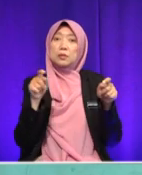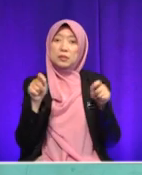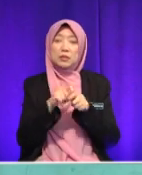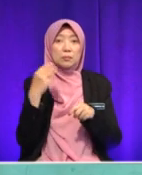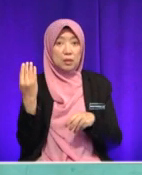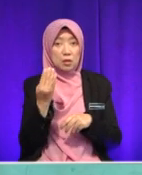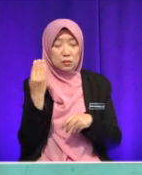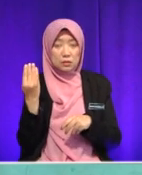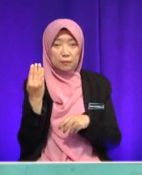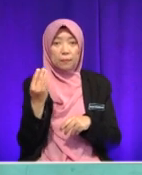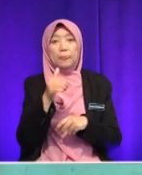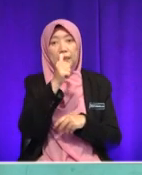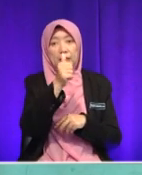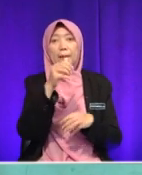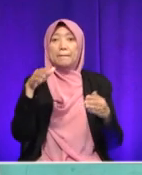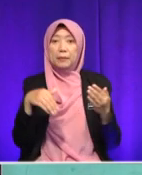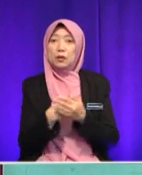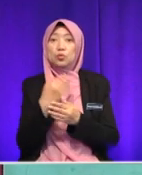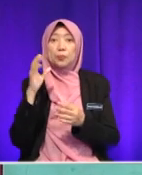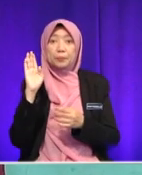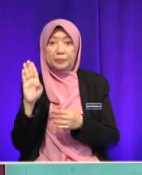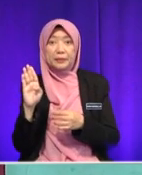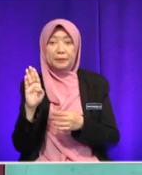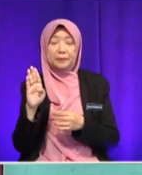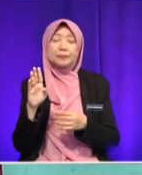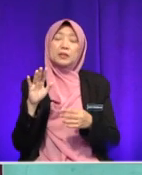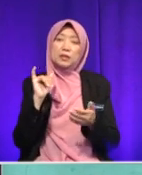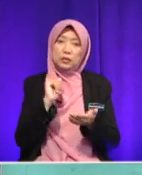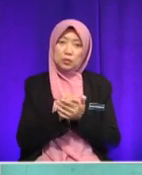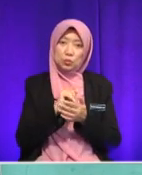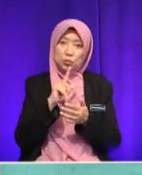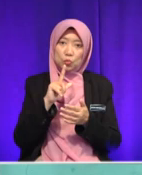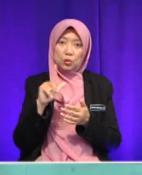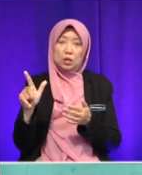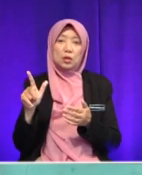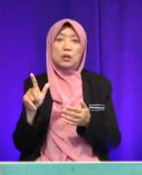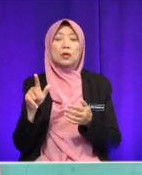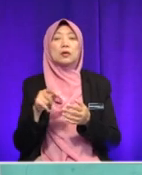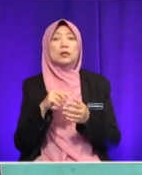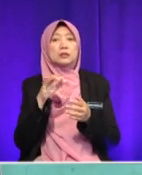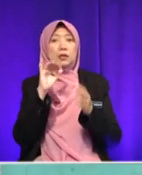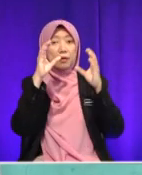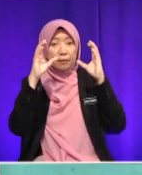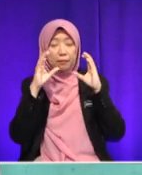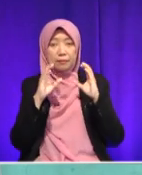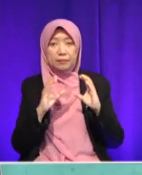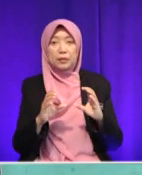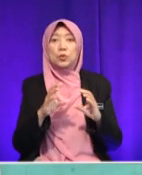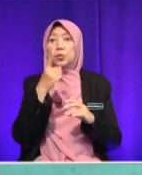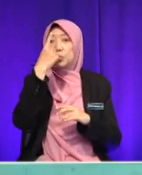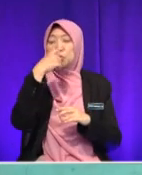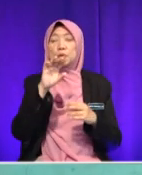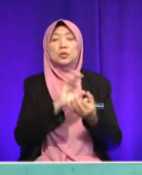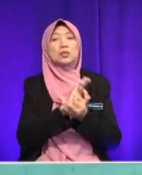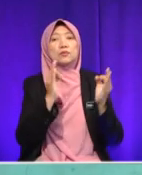A baru B. Jadi anda kena faham yang itulah yang dikatakan sebagai tertib transformasi. Okay?